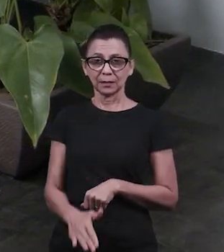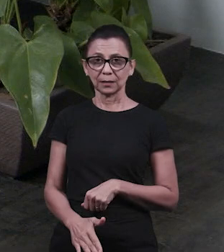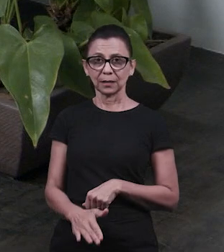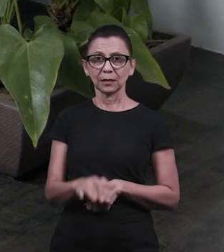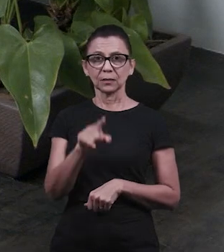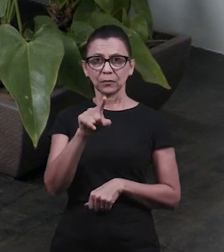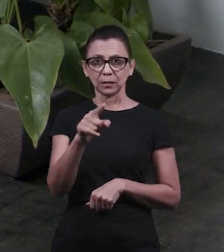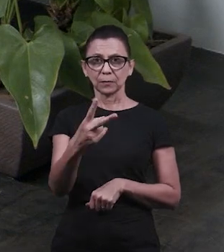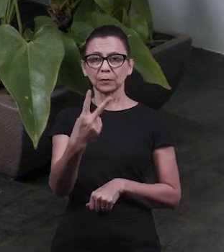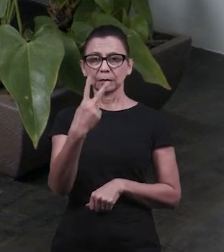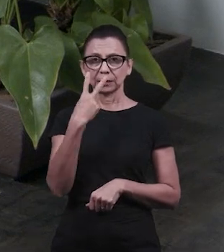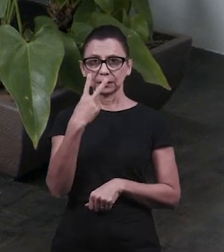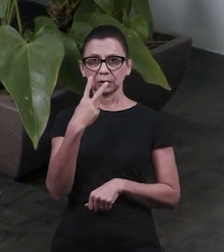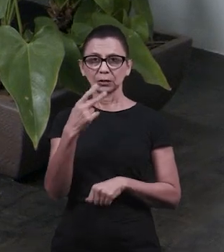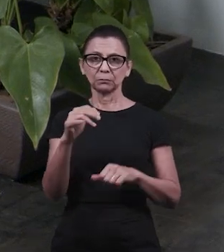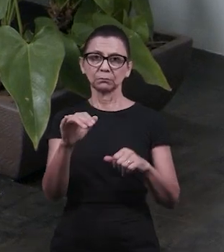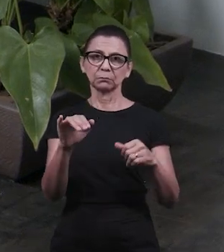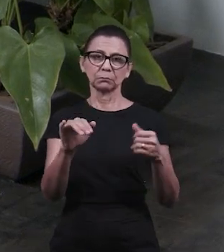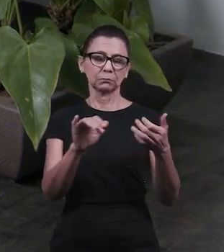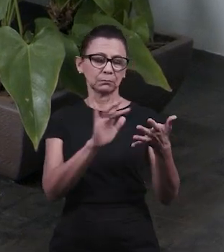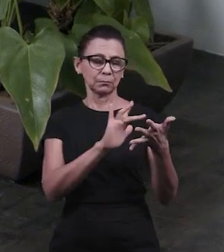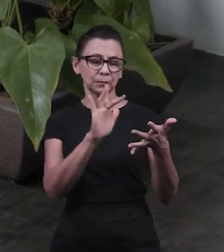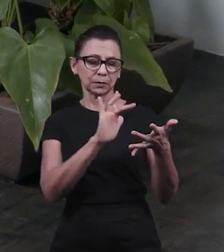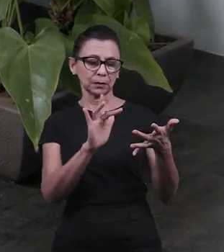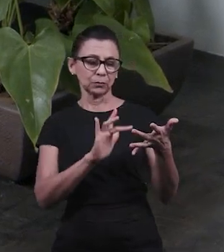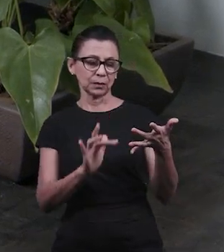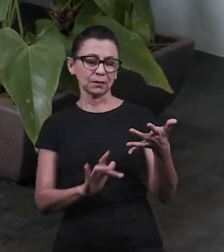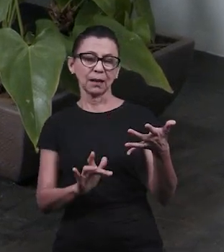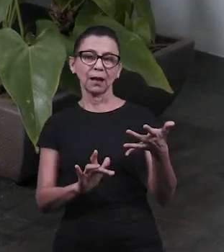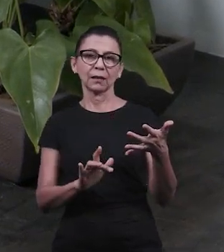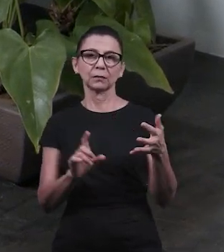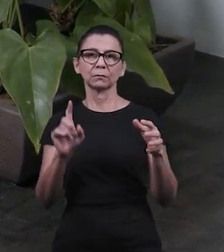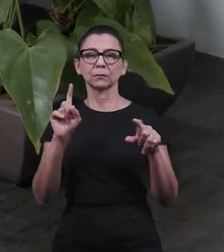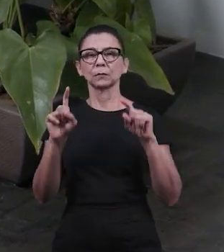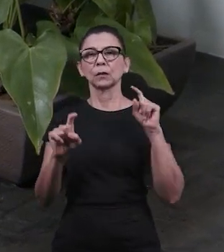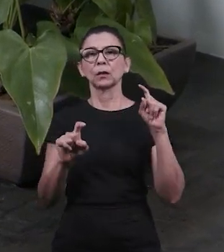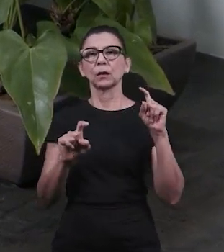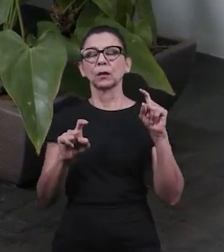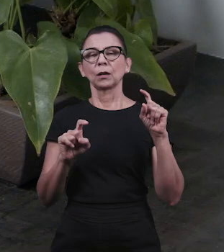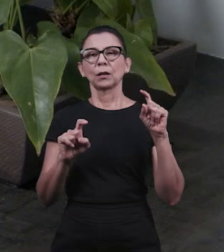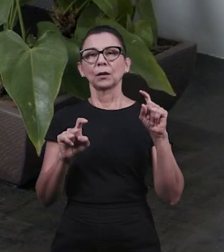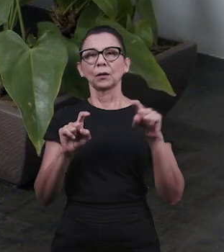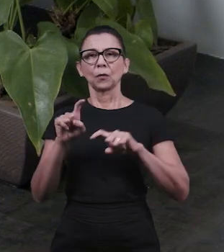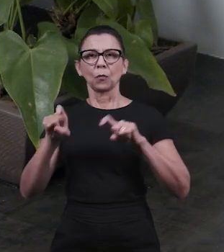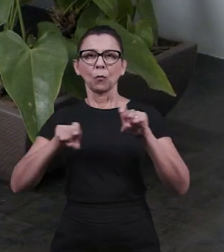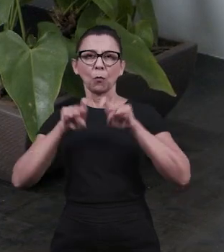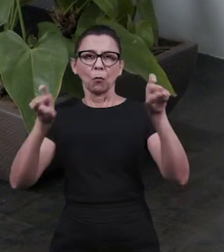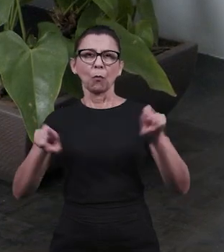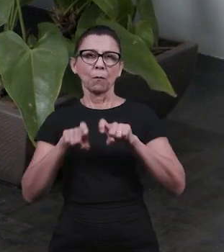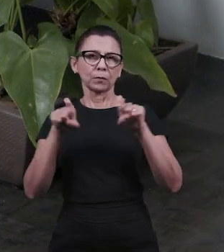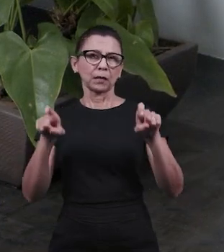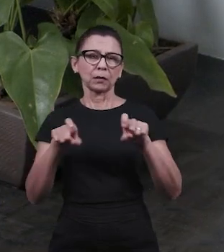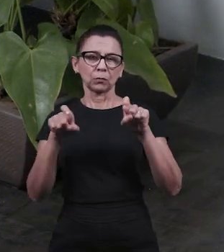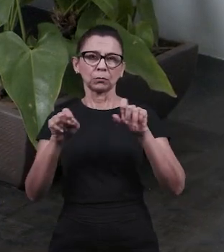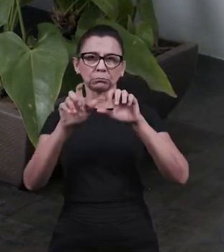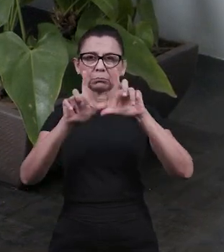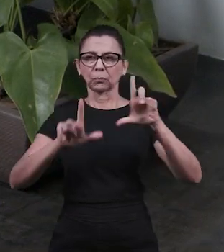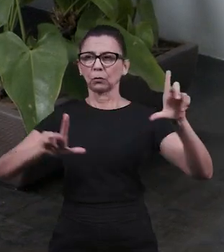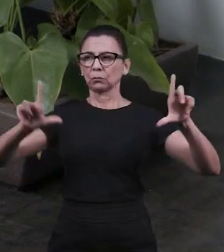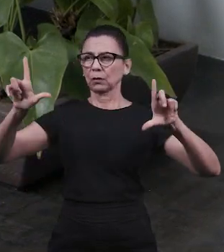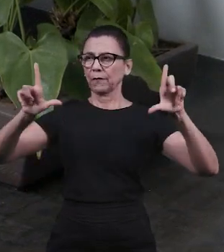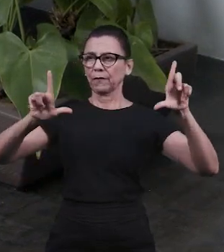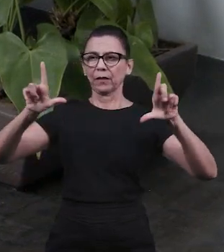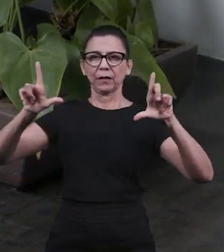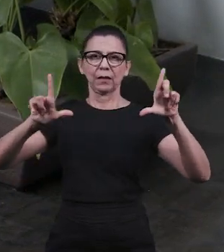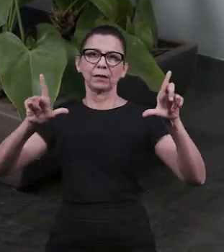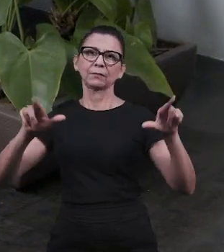YouTube. Можете смотреть через мобильный телефон, через ваш таблет или